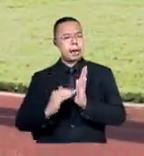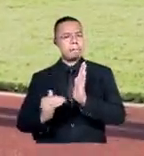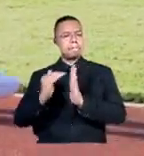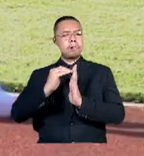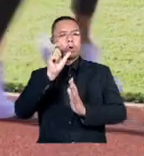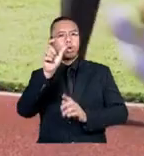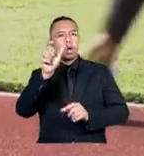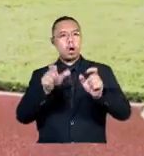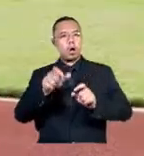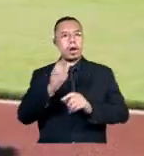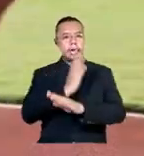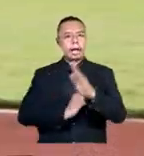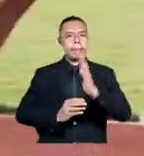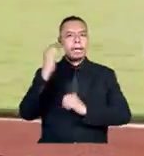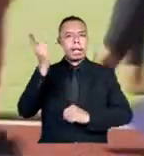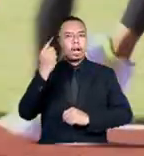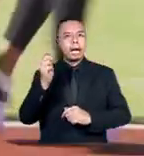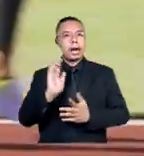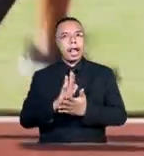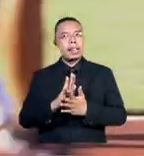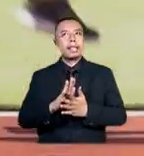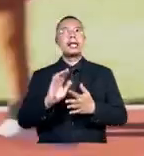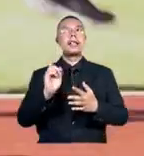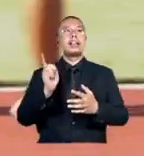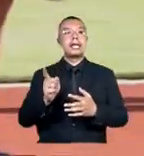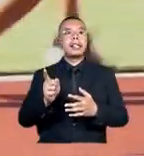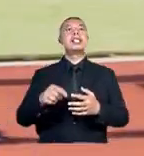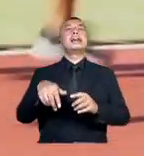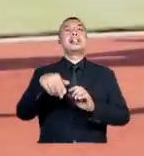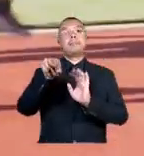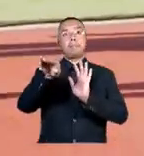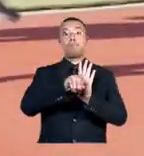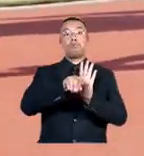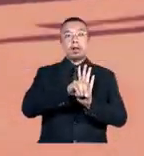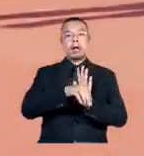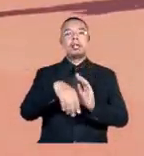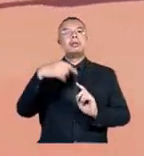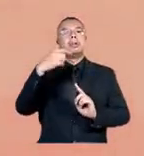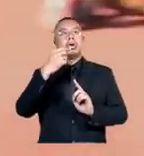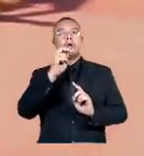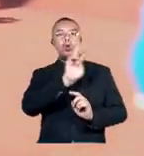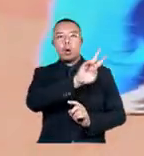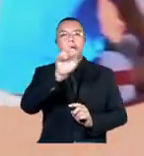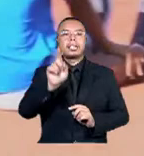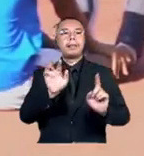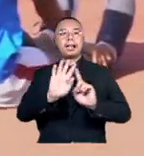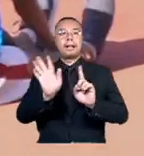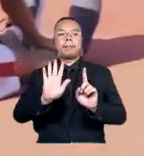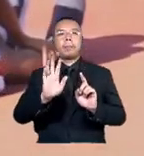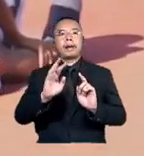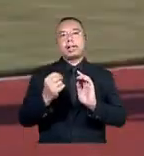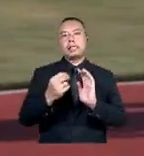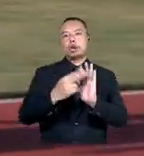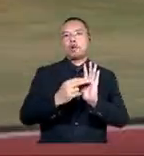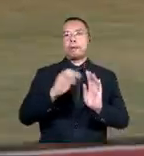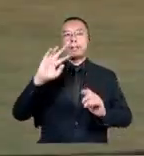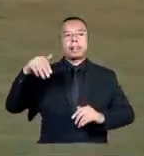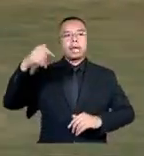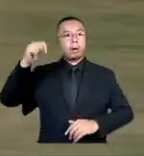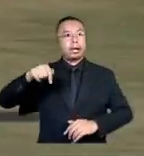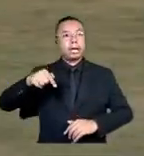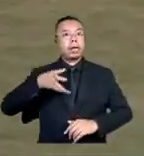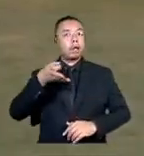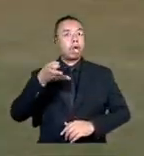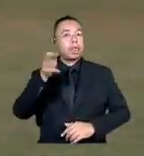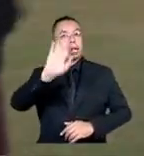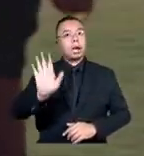penyandang disabilitas nasional tersebut bakal dihelat di Bumi Cendrawasih 2 hingga 15 November tahun ini.